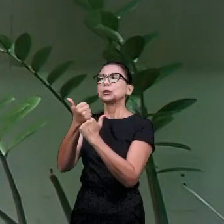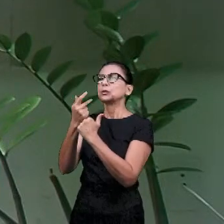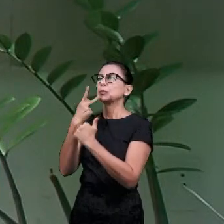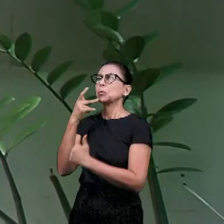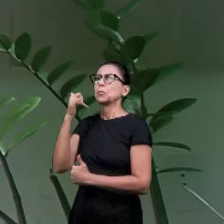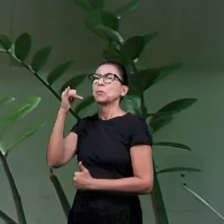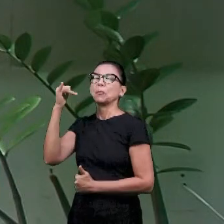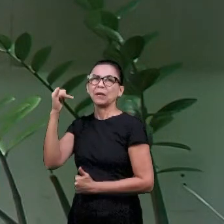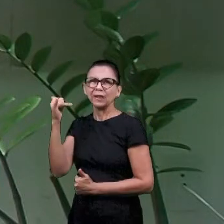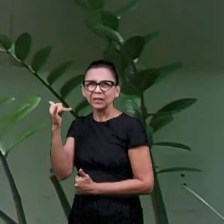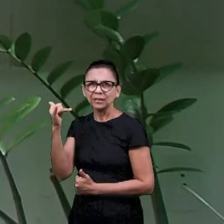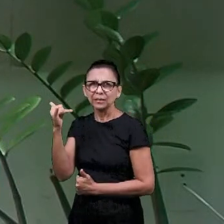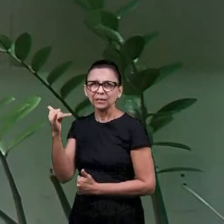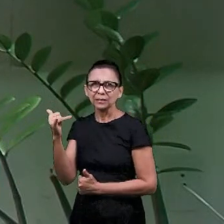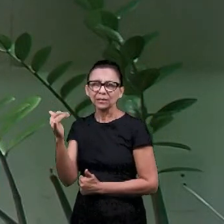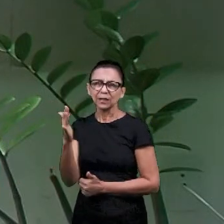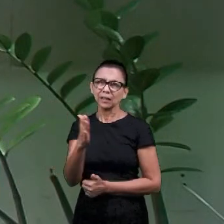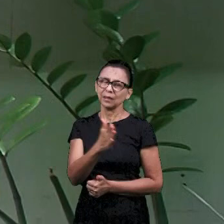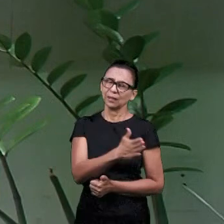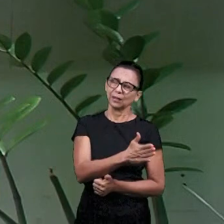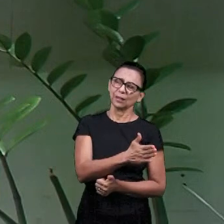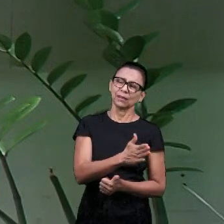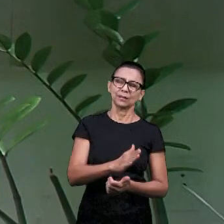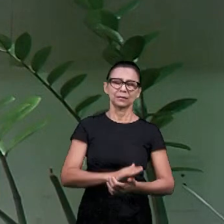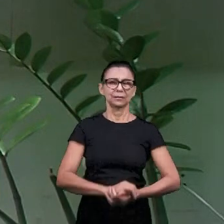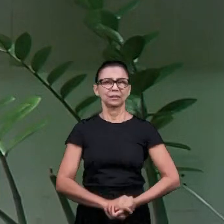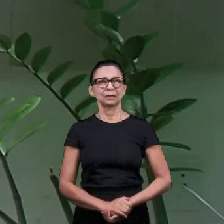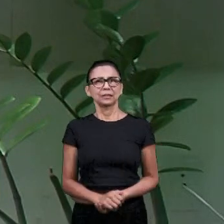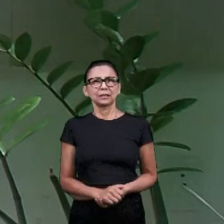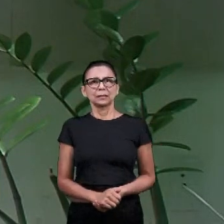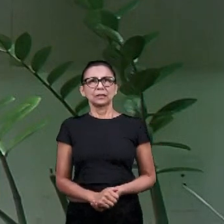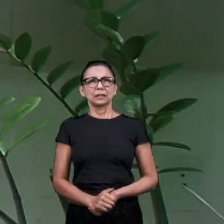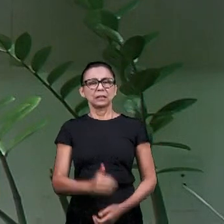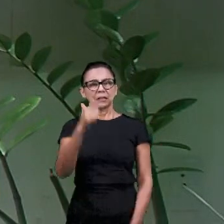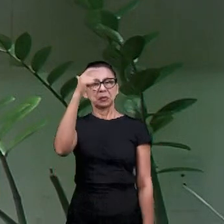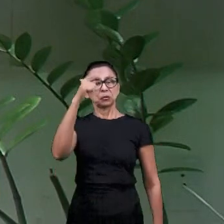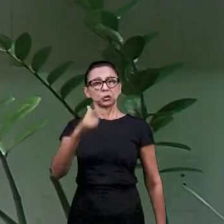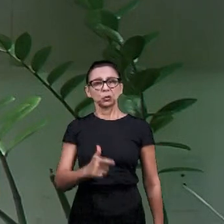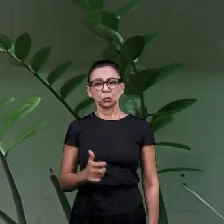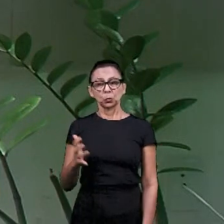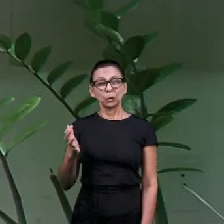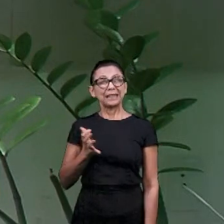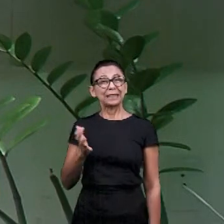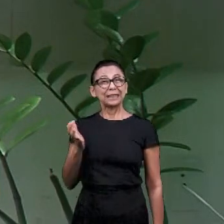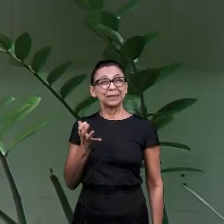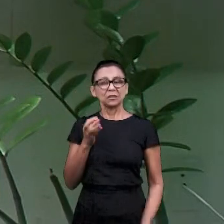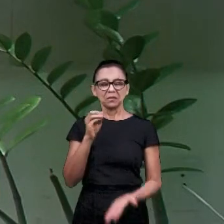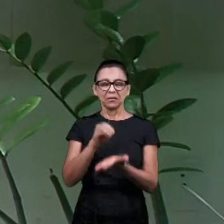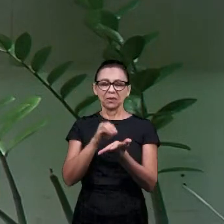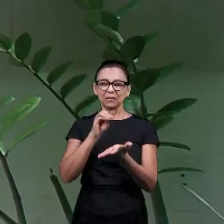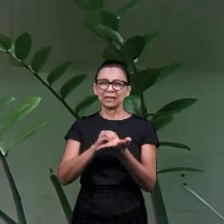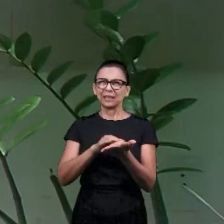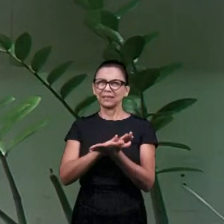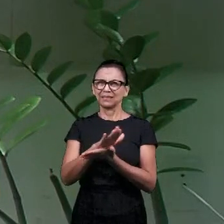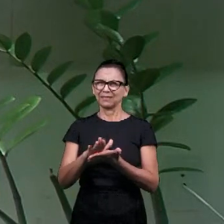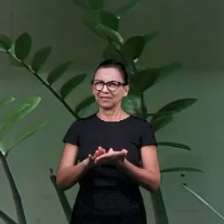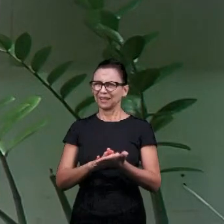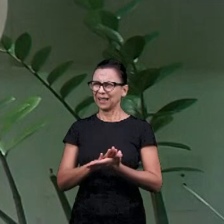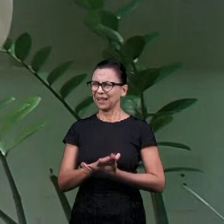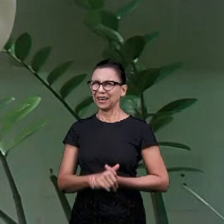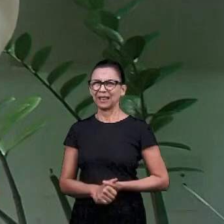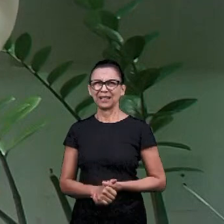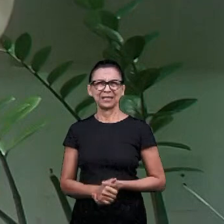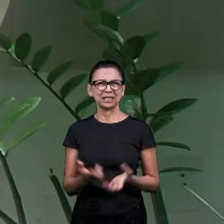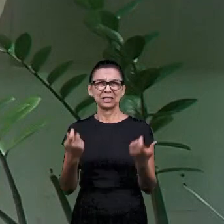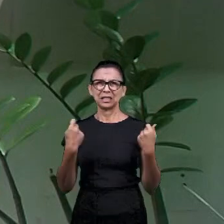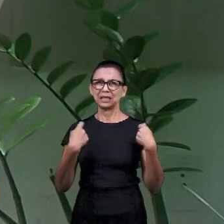suis enrichi. C'est-à-dire, il n'a plus besoin de l'aide du Saint-Esprit. Il n'a plus besoin